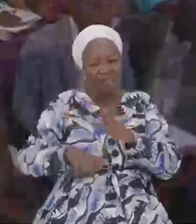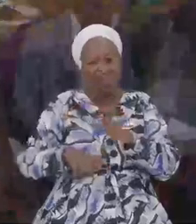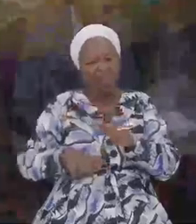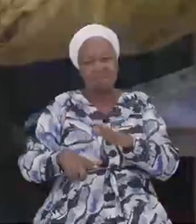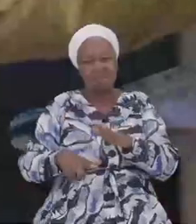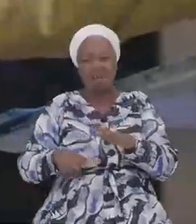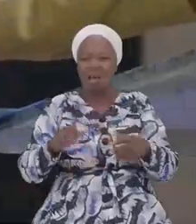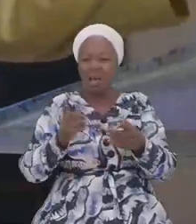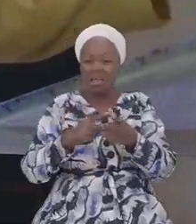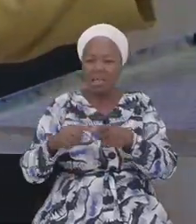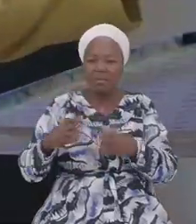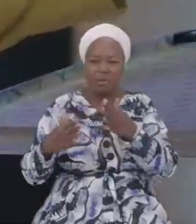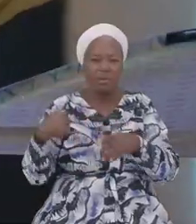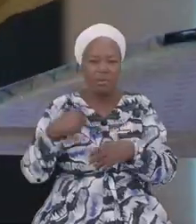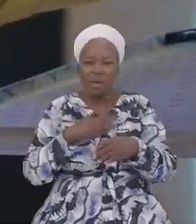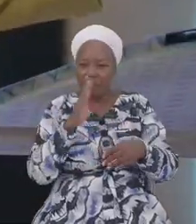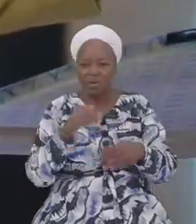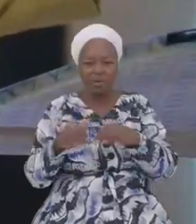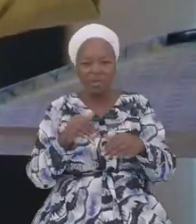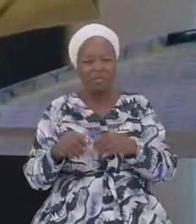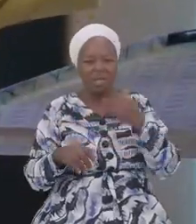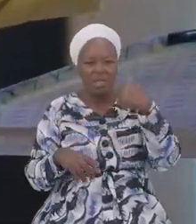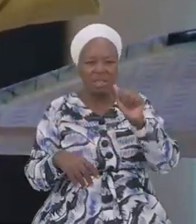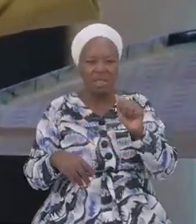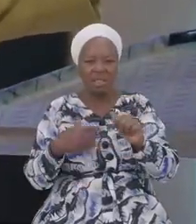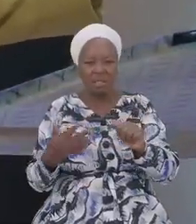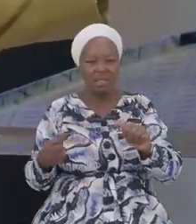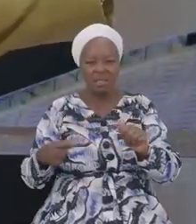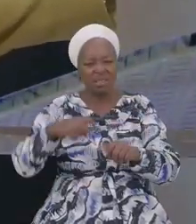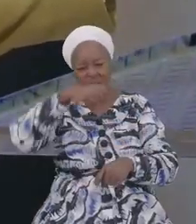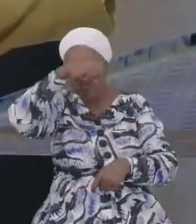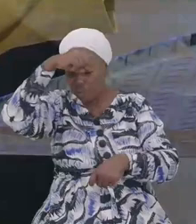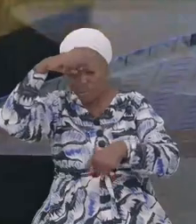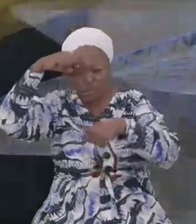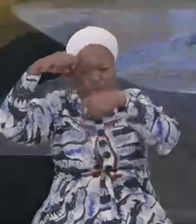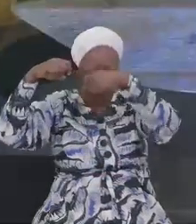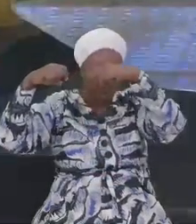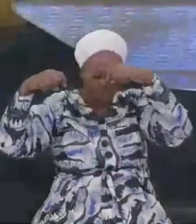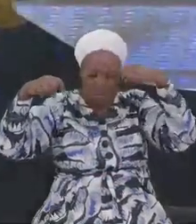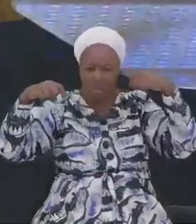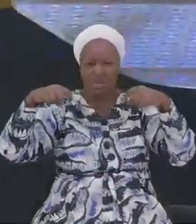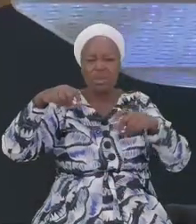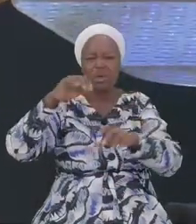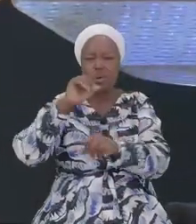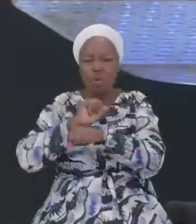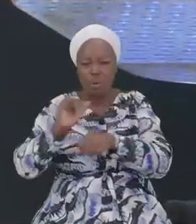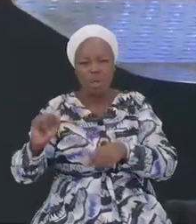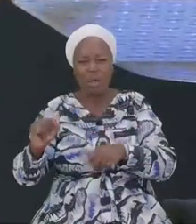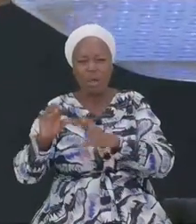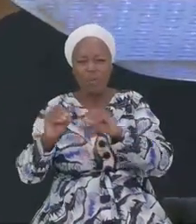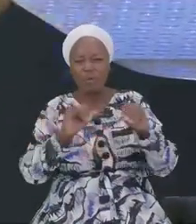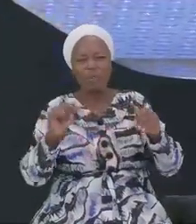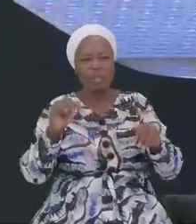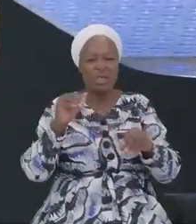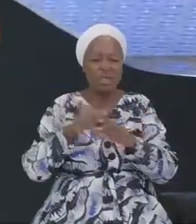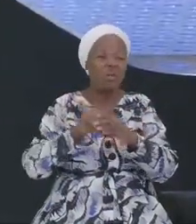Si vous étiez en train de faire 10 choses, en suant, en travaillant, mettant toute votre force,